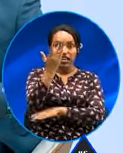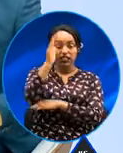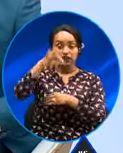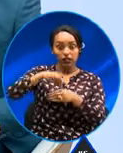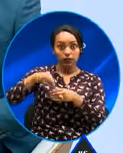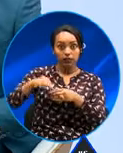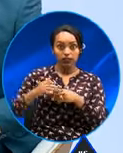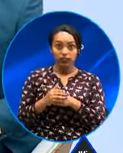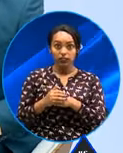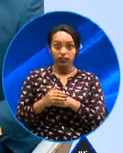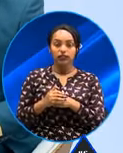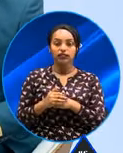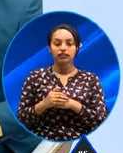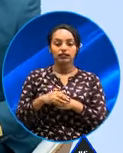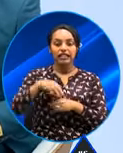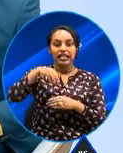ለመትከል